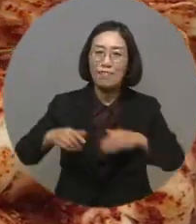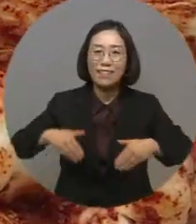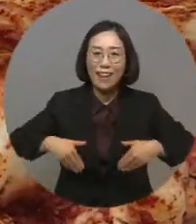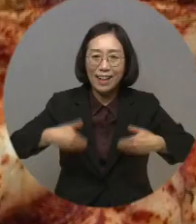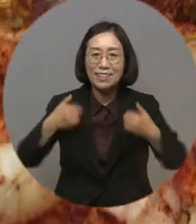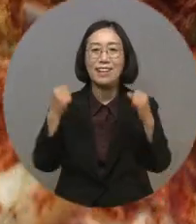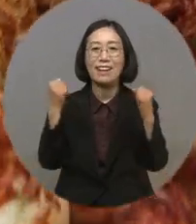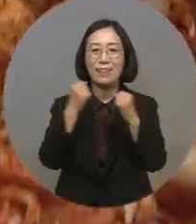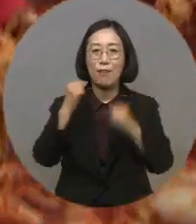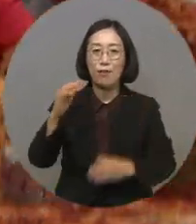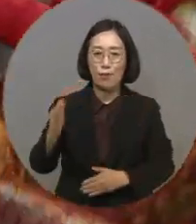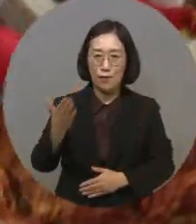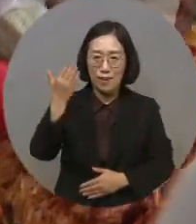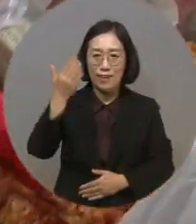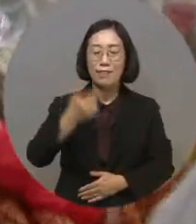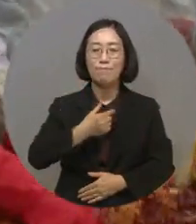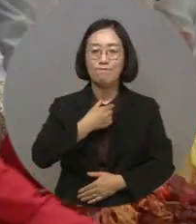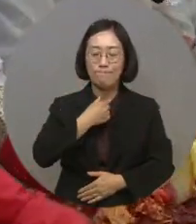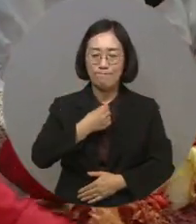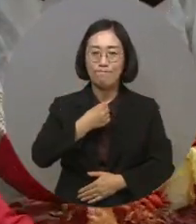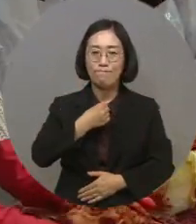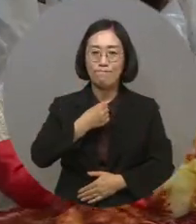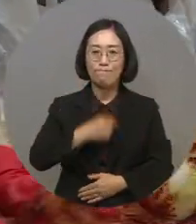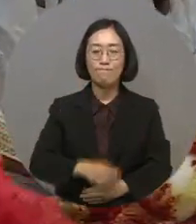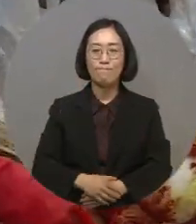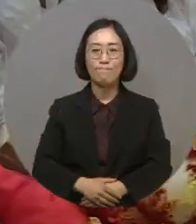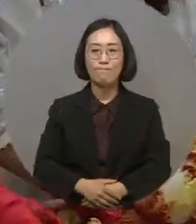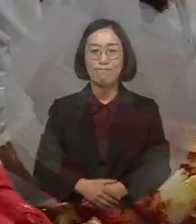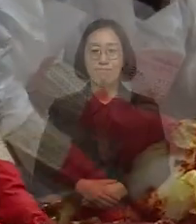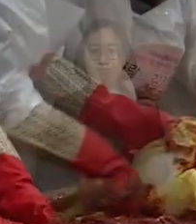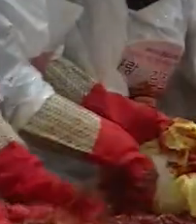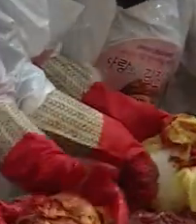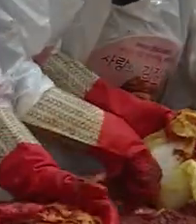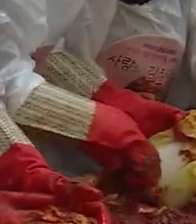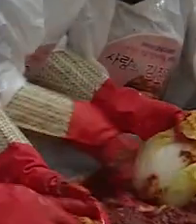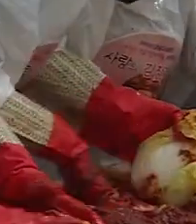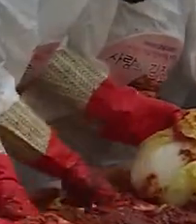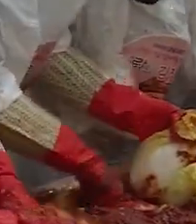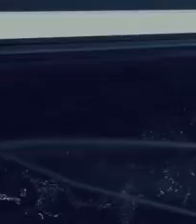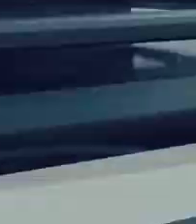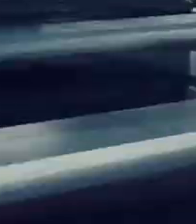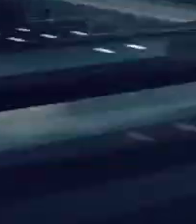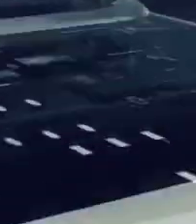겨울이 되기를 기원합니다. 복지TV 뉴스 김은별입니다.